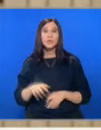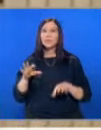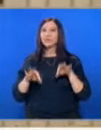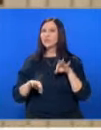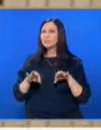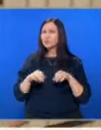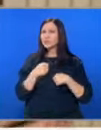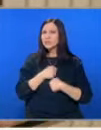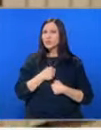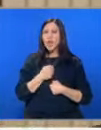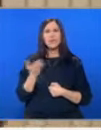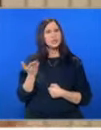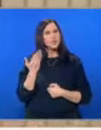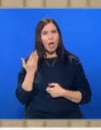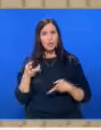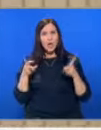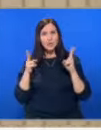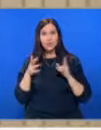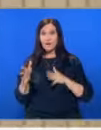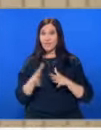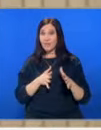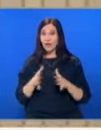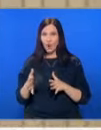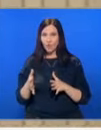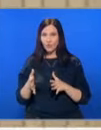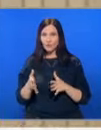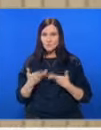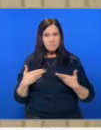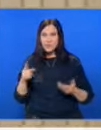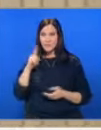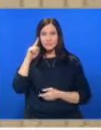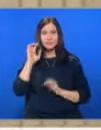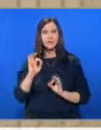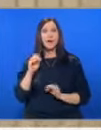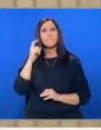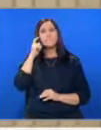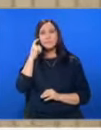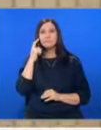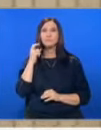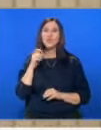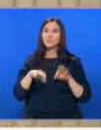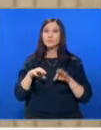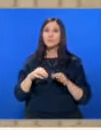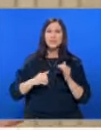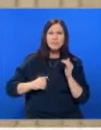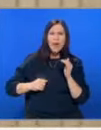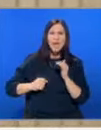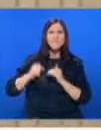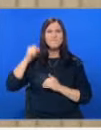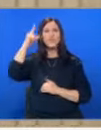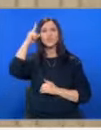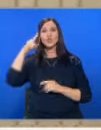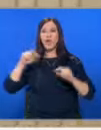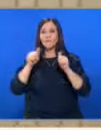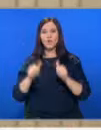изборите, за съжаление, щял да решава народът. Ние не мислим така, мислим, че изборите са най-висшата форма на